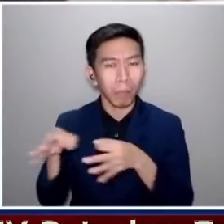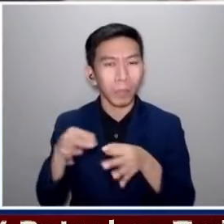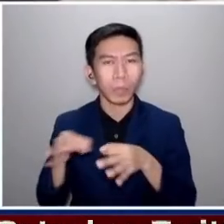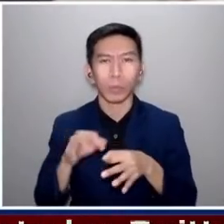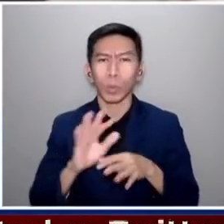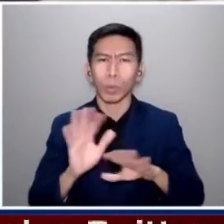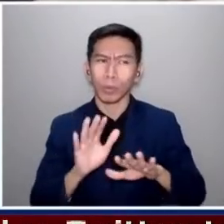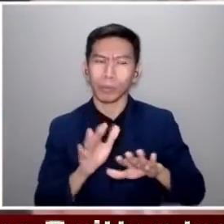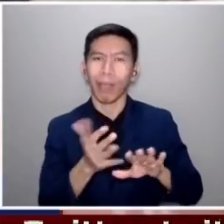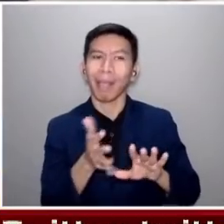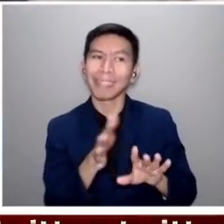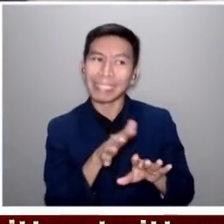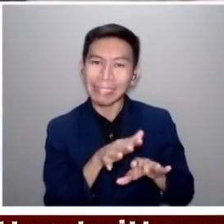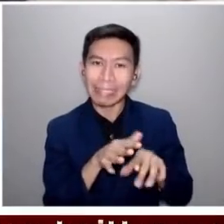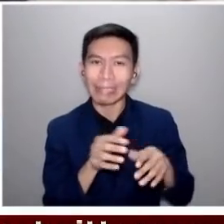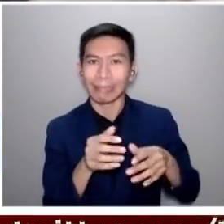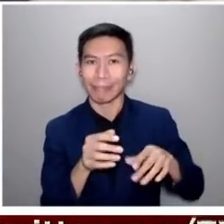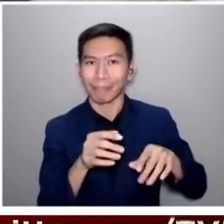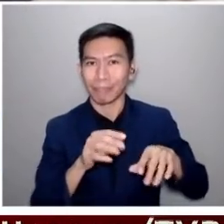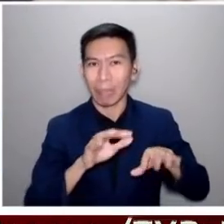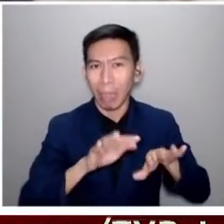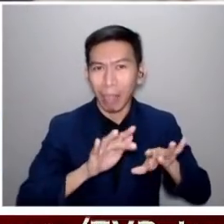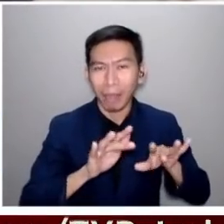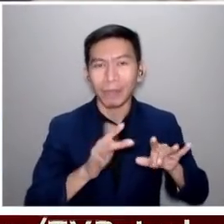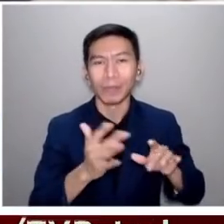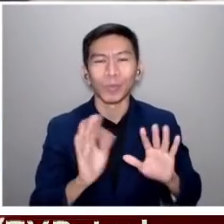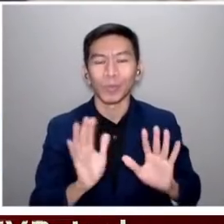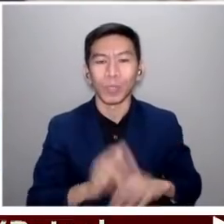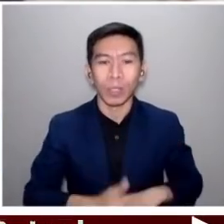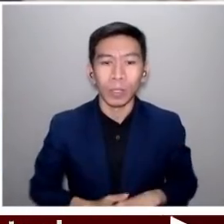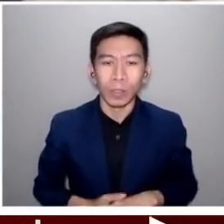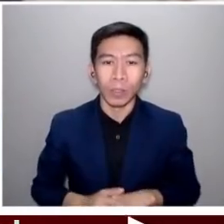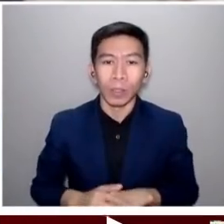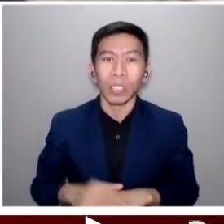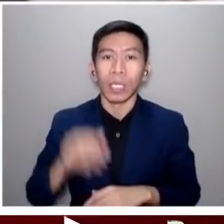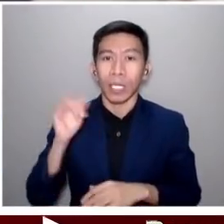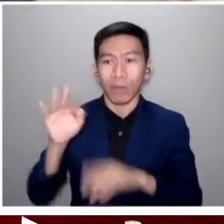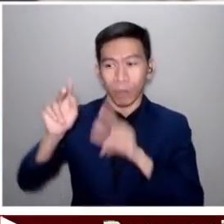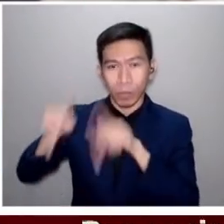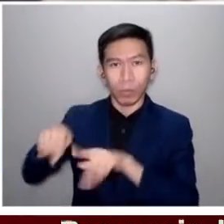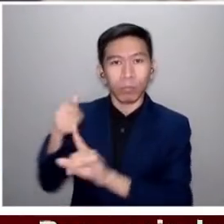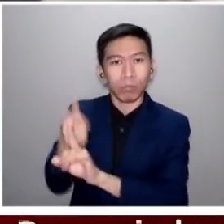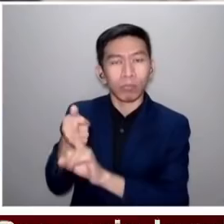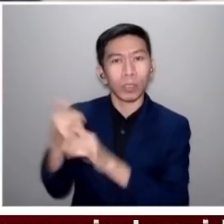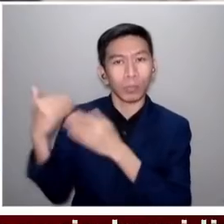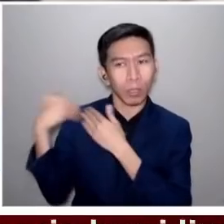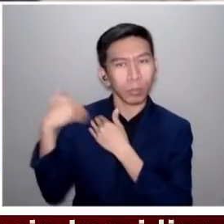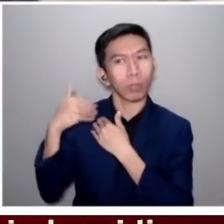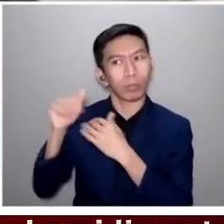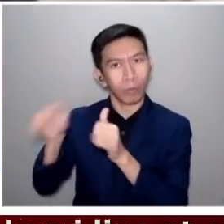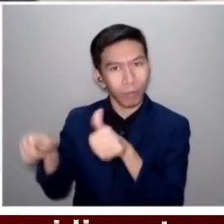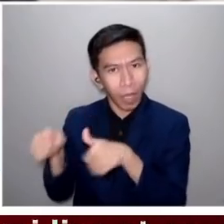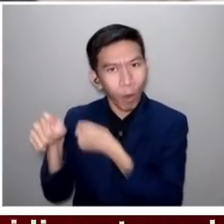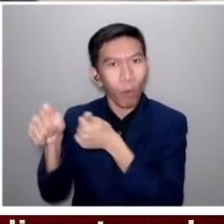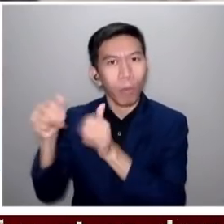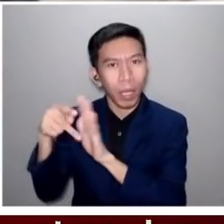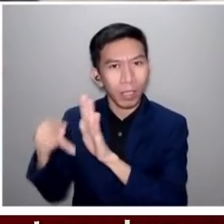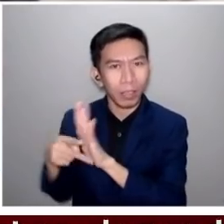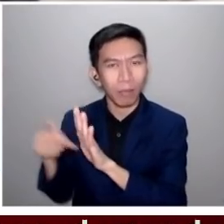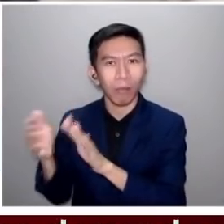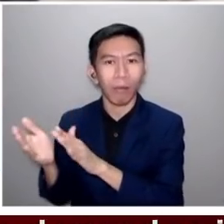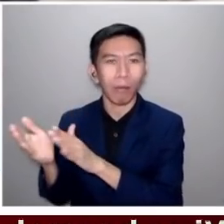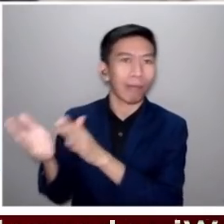pumila, nagtyaga, nagproteksyon, nakinig, sumunod, naging responsabling individual. Tapos, bibigyan pa natin ng bonus